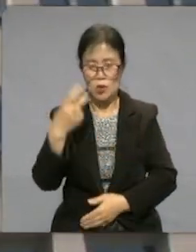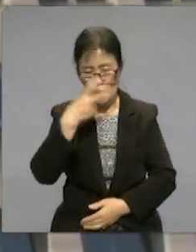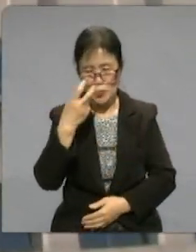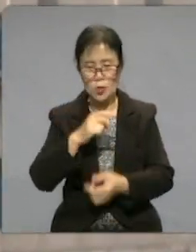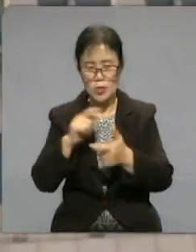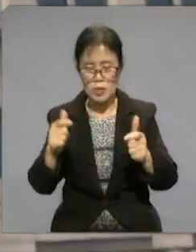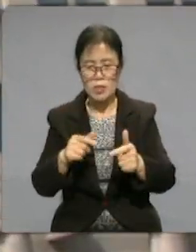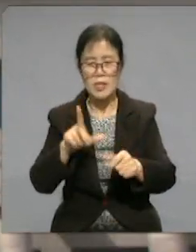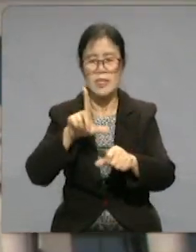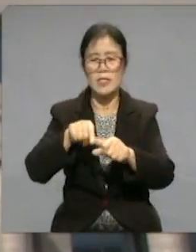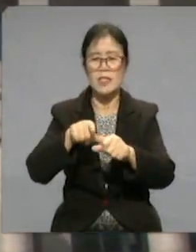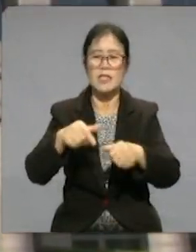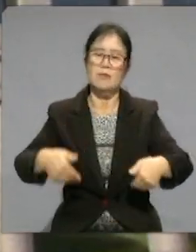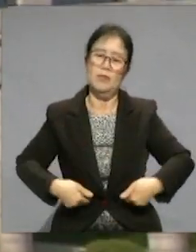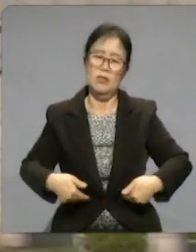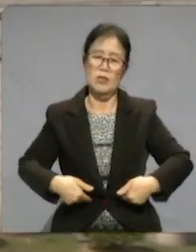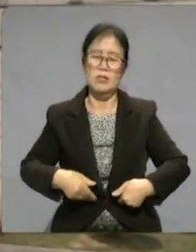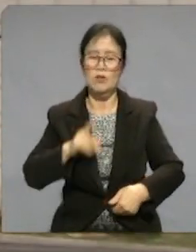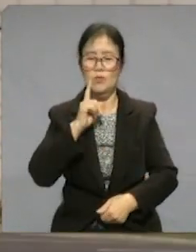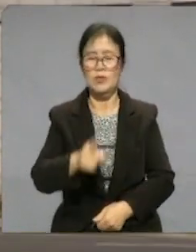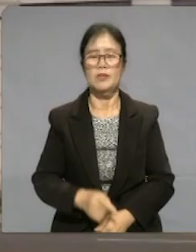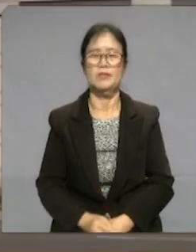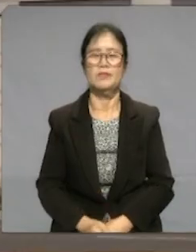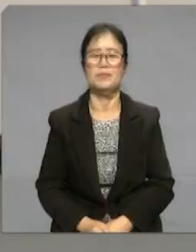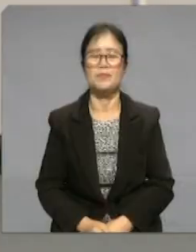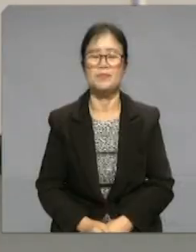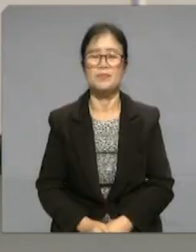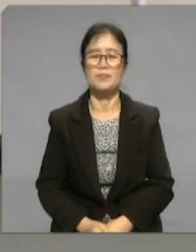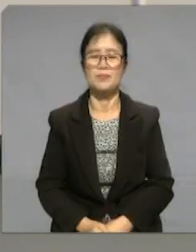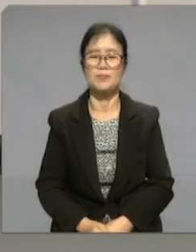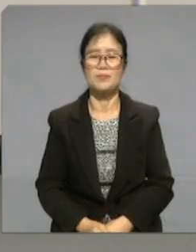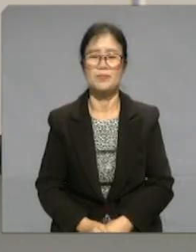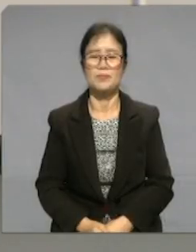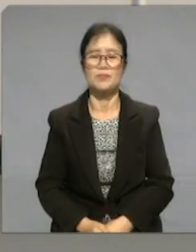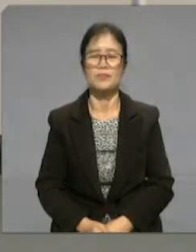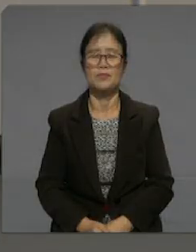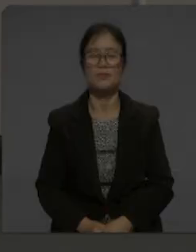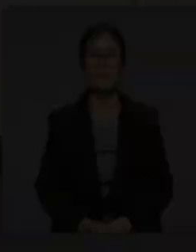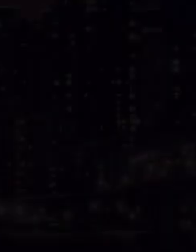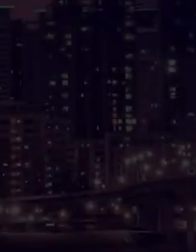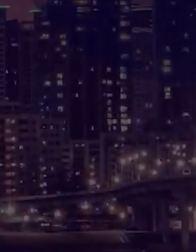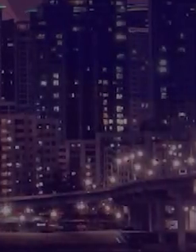검토 등 시일이 걸릴 것이라고 밝혔습니다. OBS 뉴스 김용재입니다.